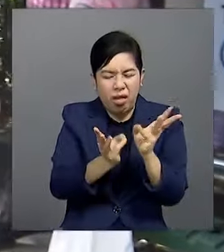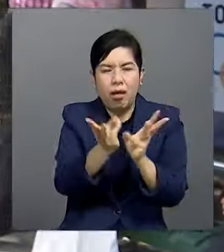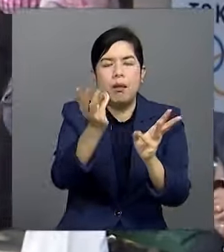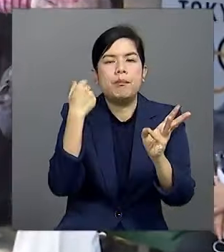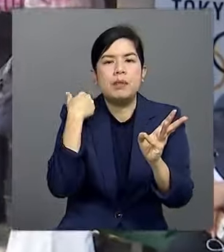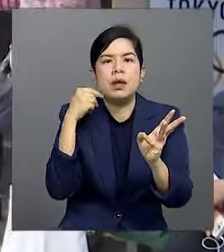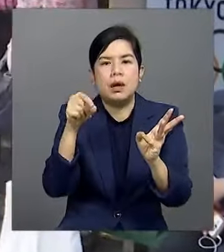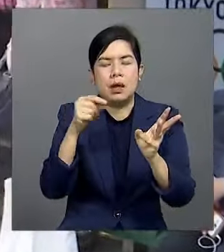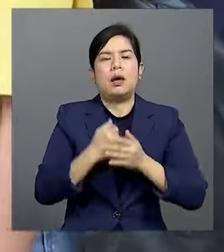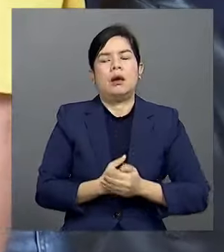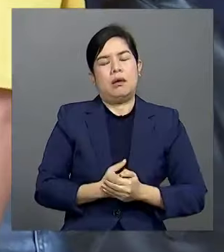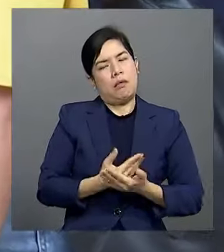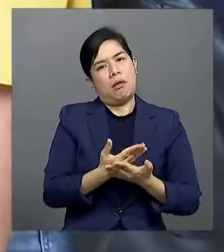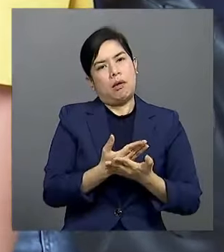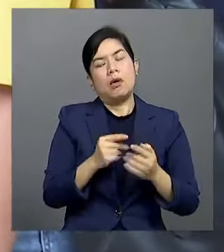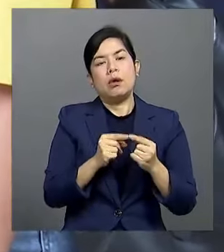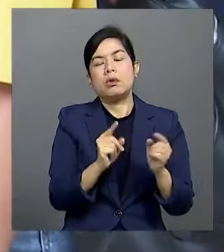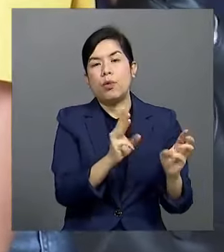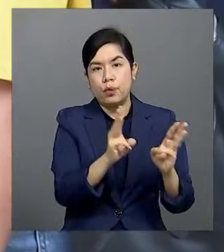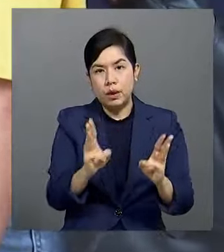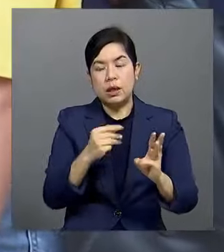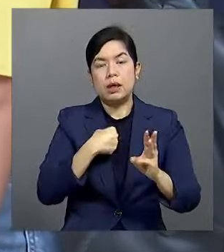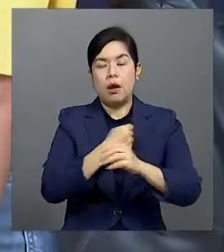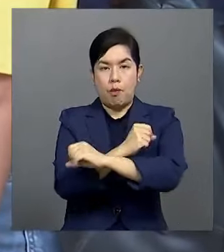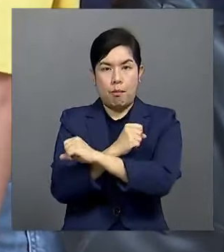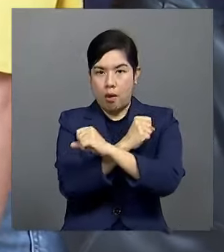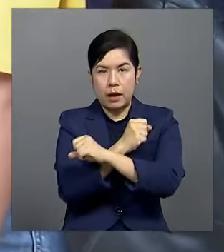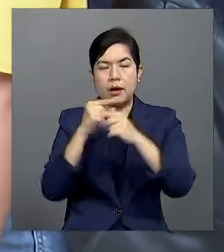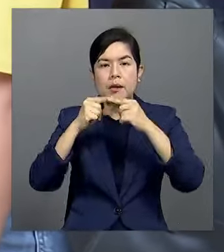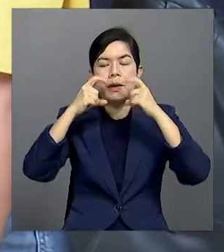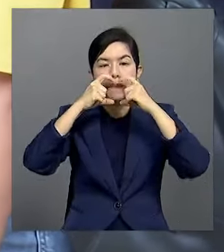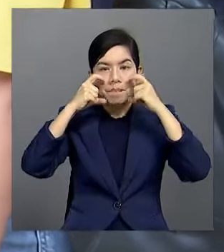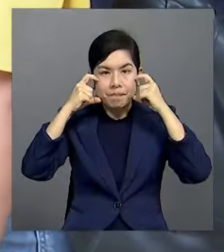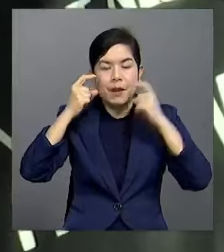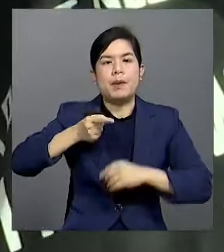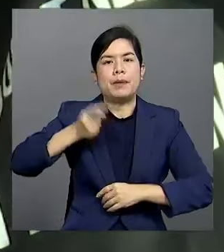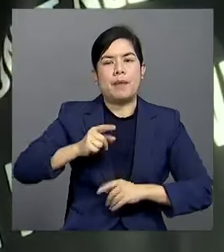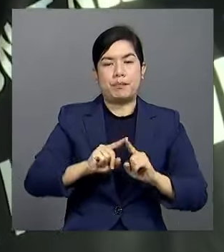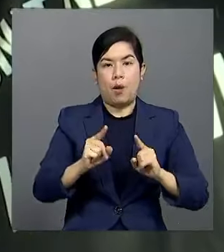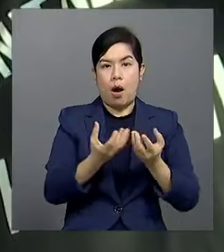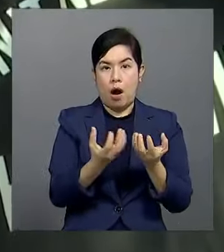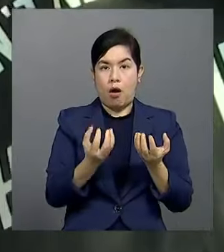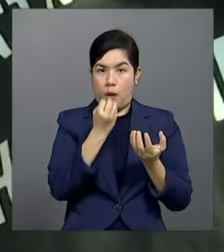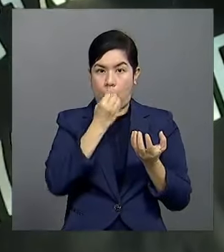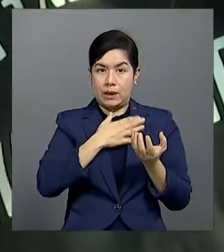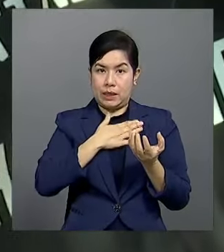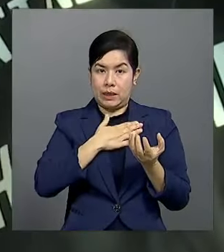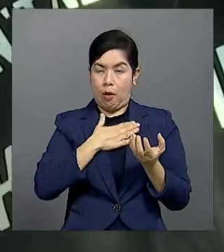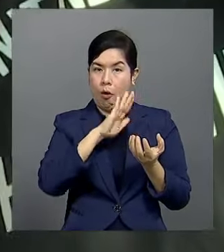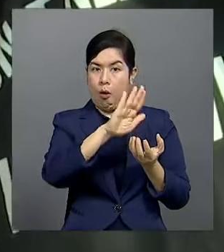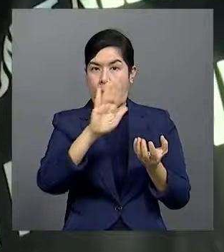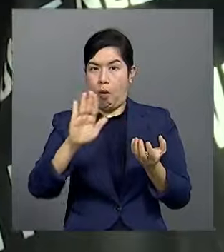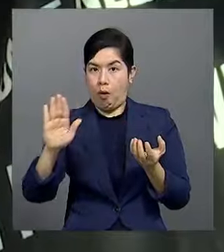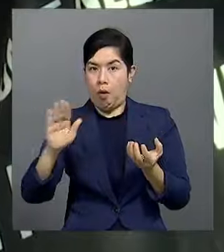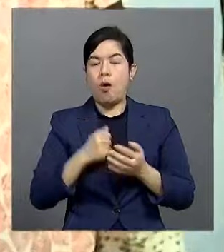ไปมันส่วนเรื่องของการใช้ภาชนะส่วนตัวเนี่ยจริงๆมันไม่ได้มีส่วนมากหรือว่าช่วย